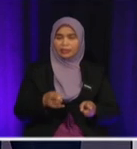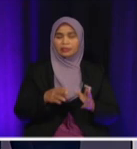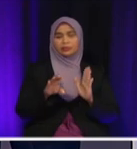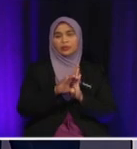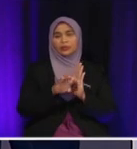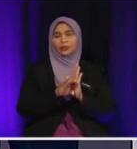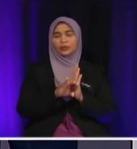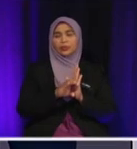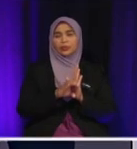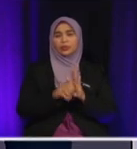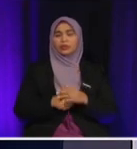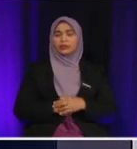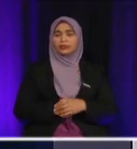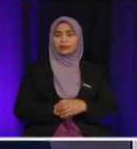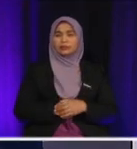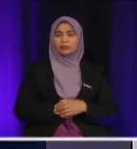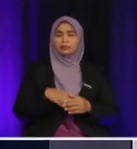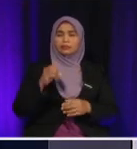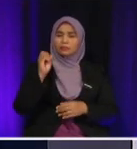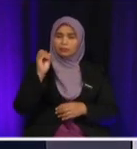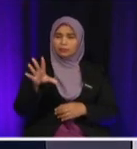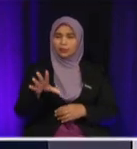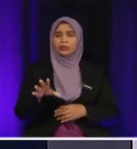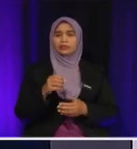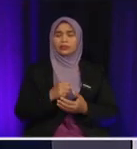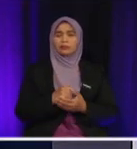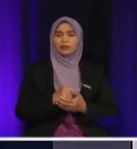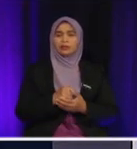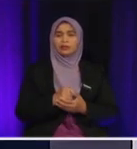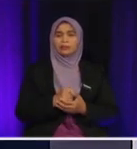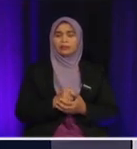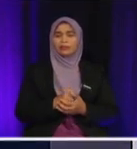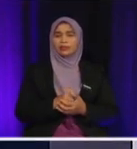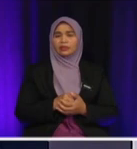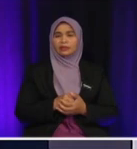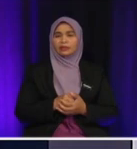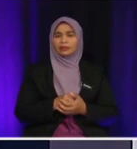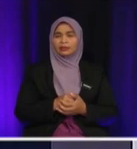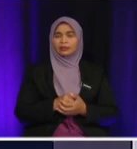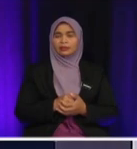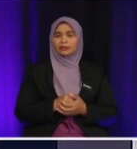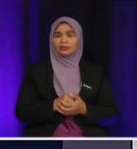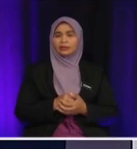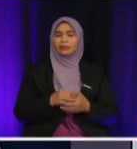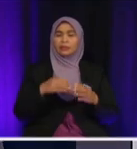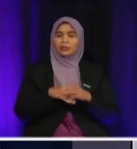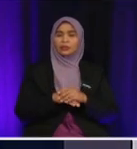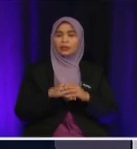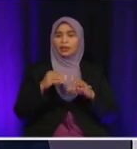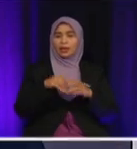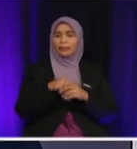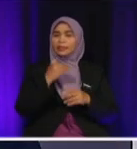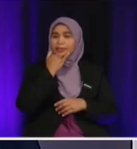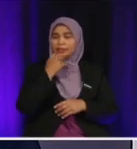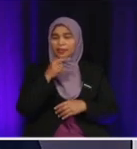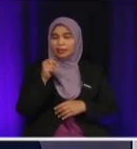ya, adalah contohnya Ustaz membuang sampah Ustaz. Tak kena potongan ke Ustaz? Tak ada. Dia dimasuk dalam kesalahan takzir. Okey,